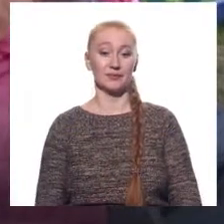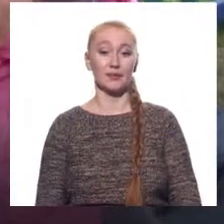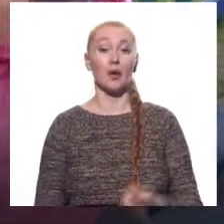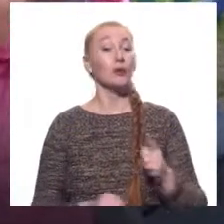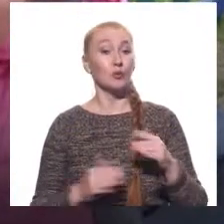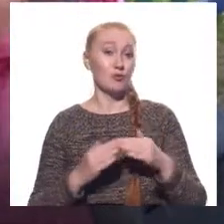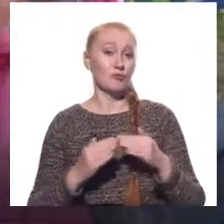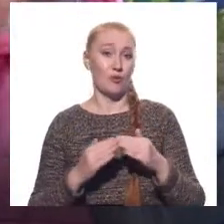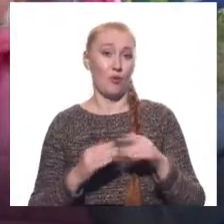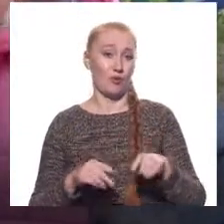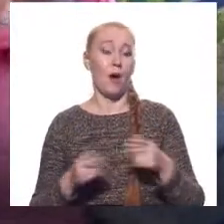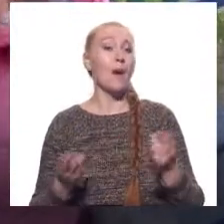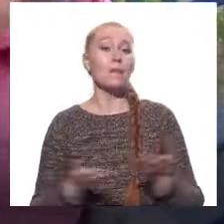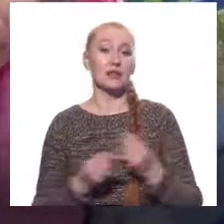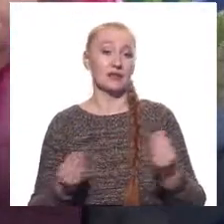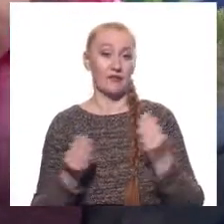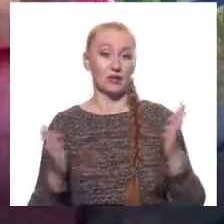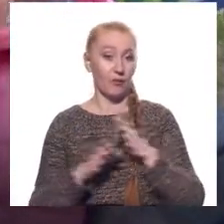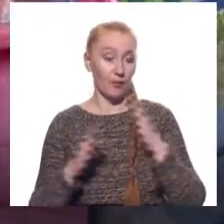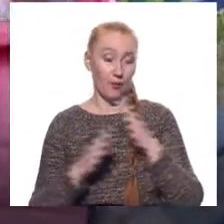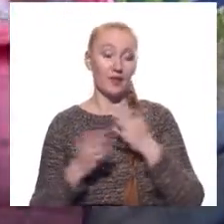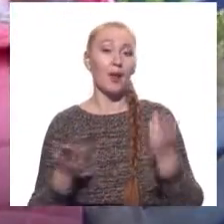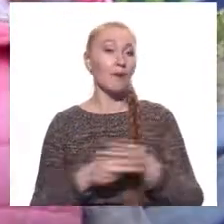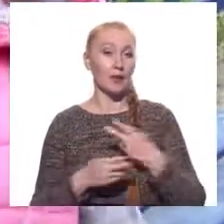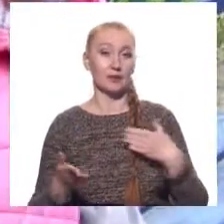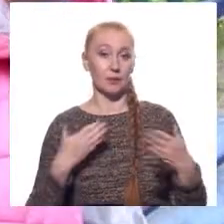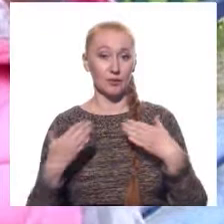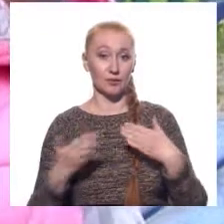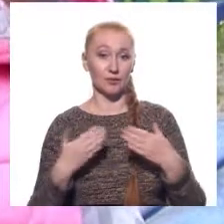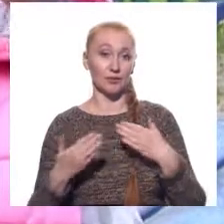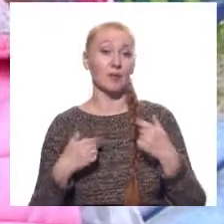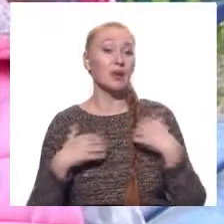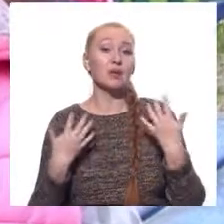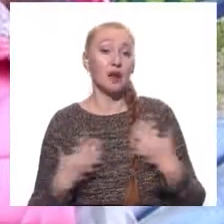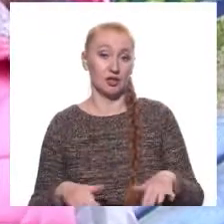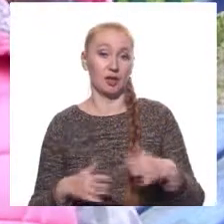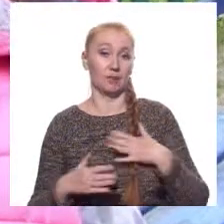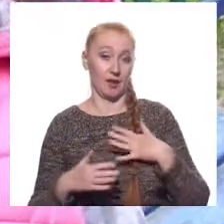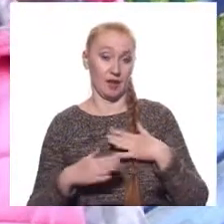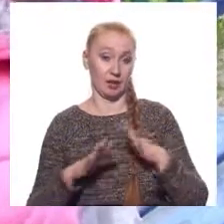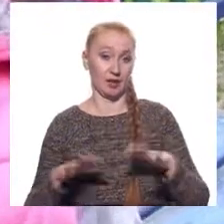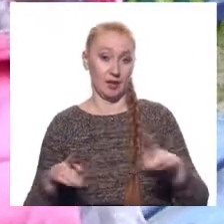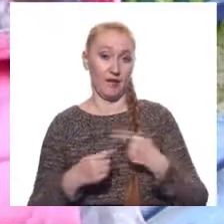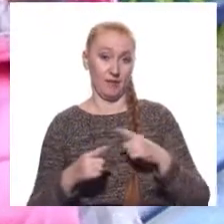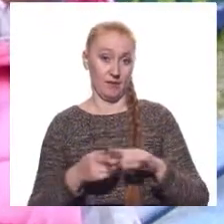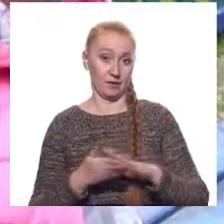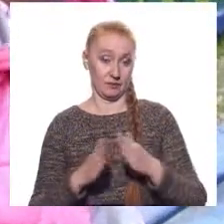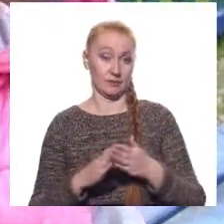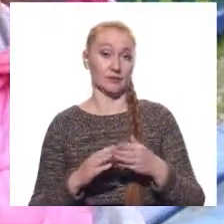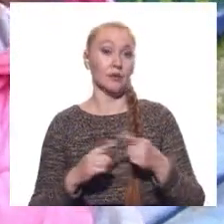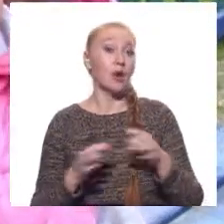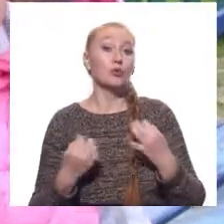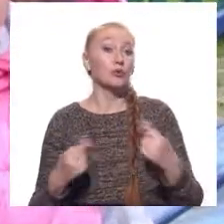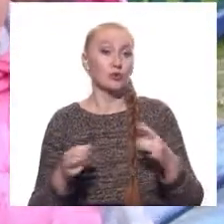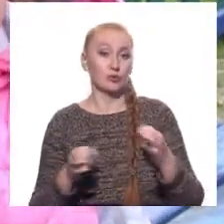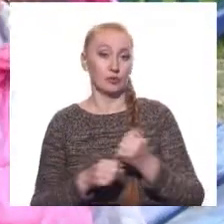Тому що вдома дитина без свіжого повітря, без спілкування. Я вважаю, ми просто втрачаємо наших дітей у цій обстановці. Ми нічого доброго не